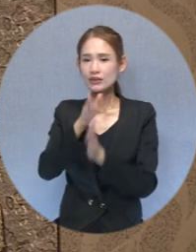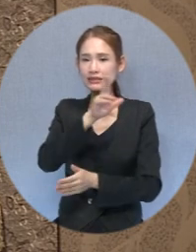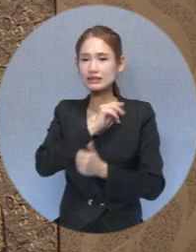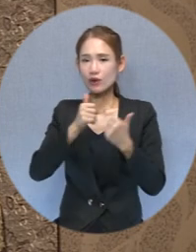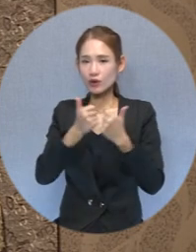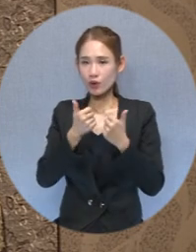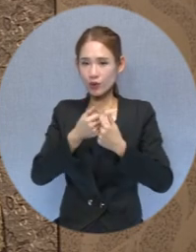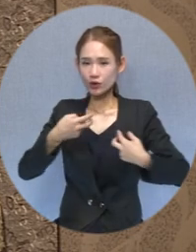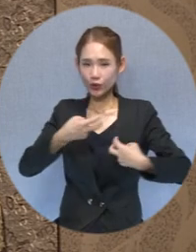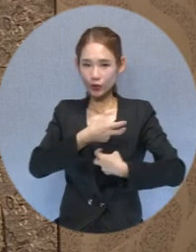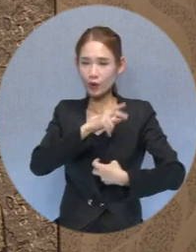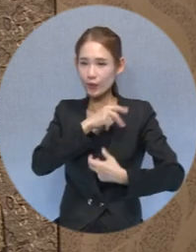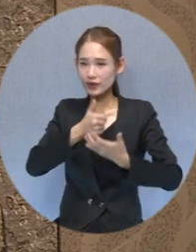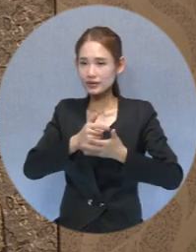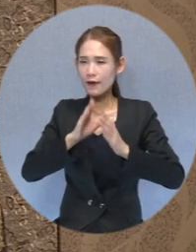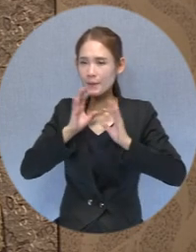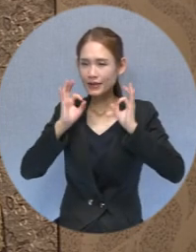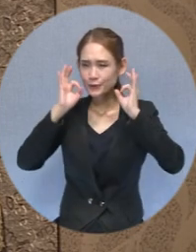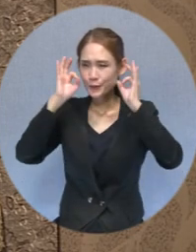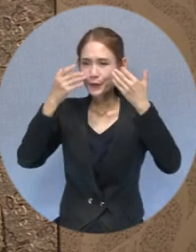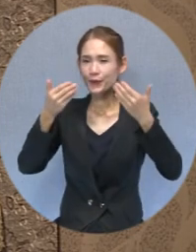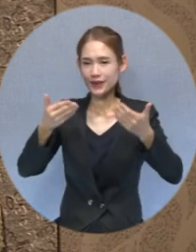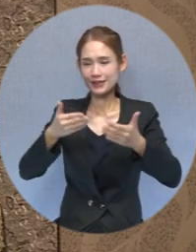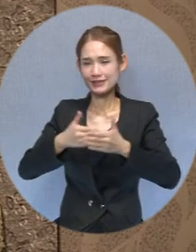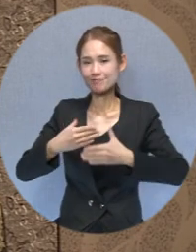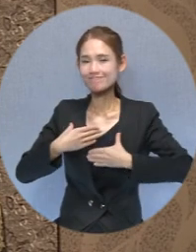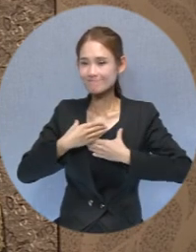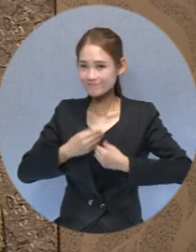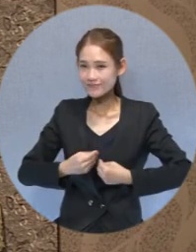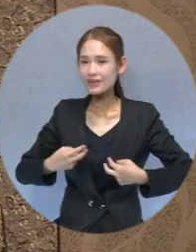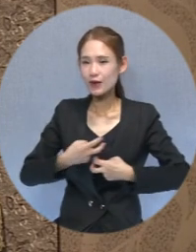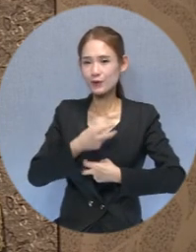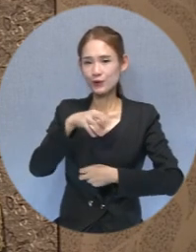정말 최선의 노력을 다하겠습니다. 안전한 교통,